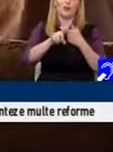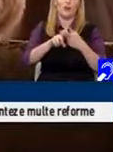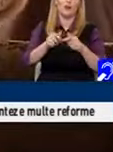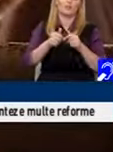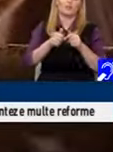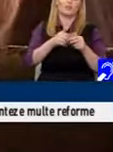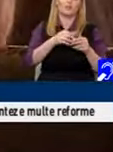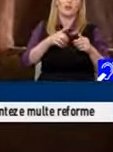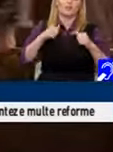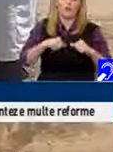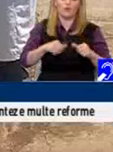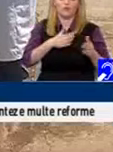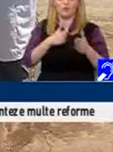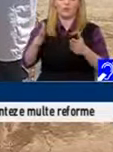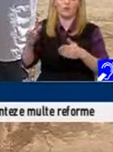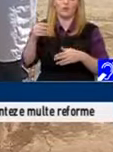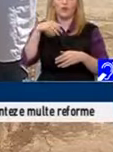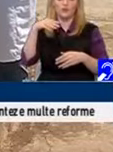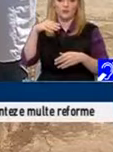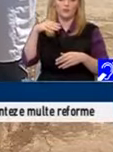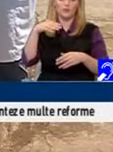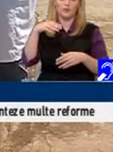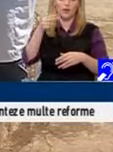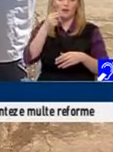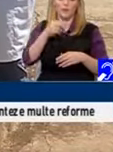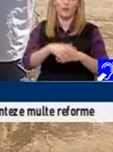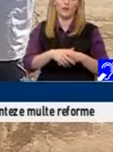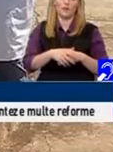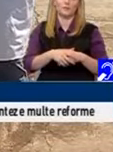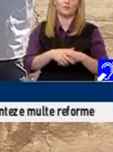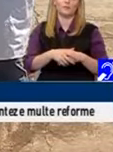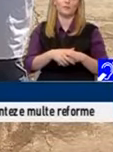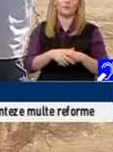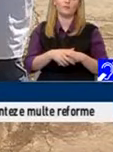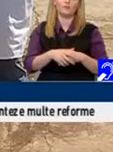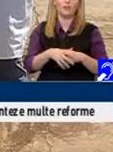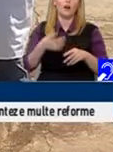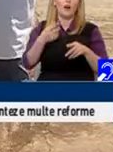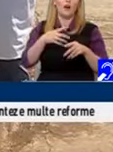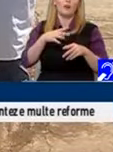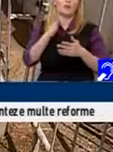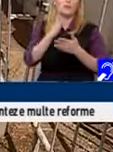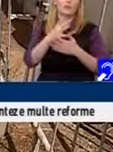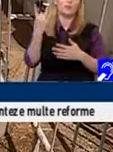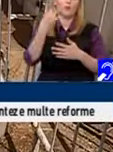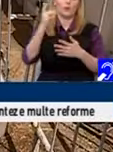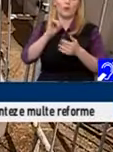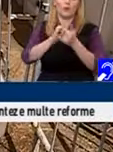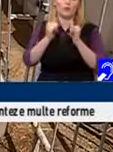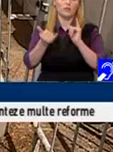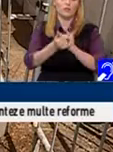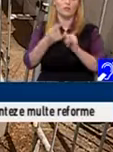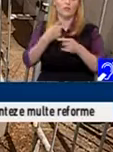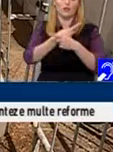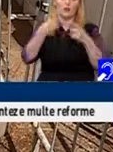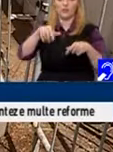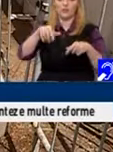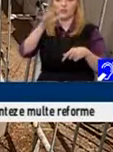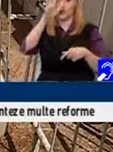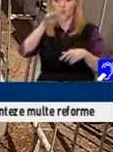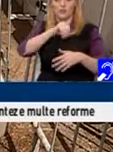acorde o mai mare atenție la igiena și sănătatea animalelor și să elimine barierele tehnice. Acestea ar fi primele condiții pe care le-a anunțat la